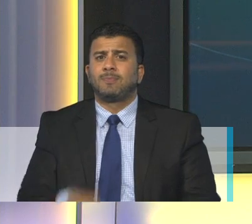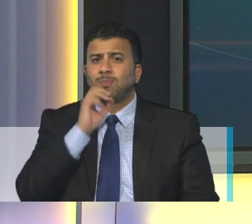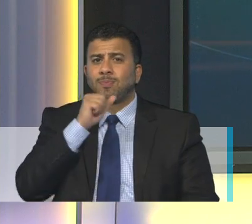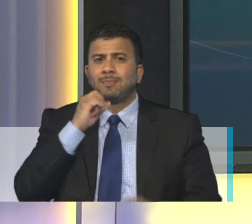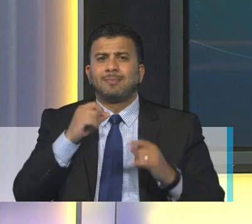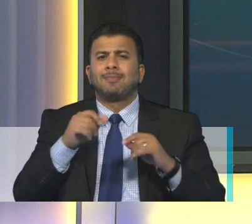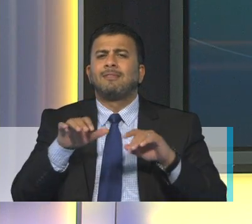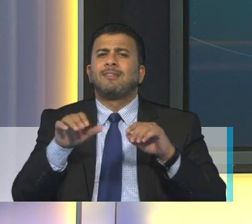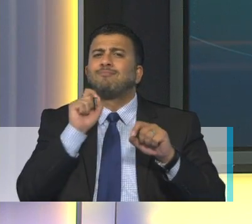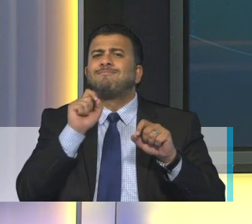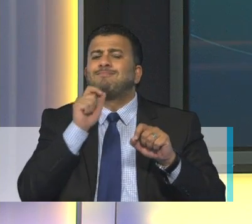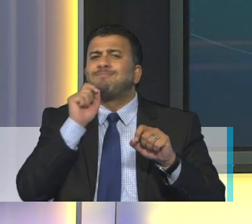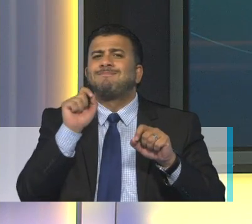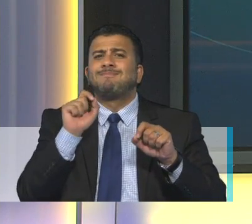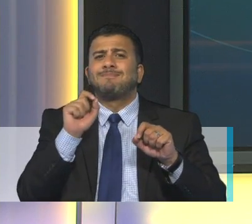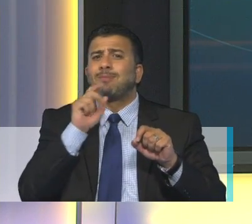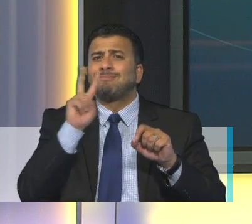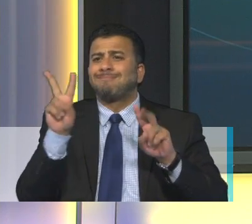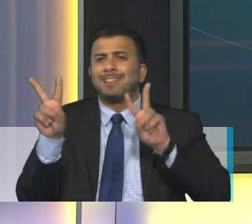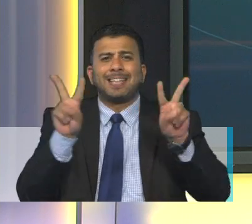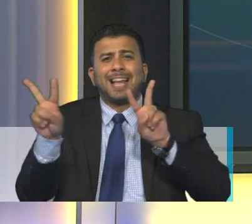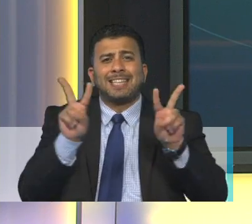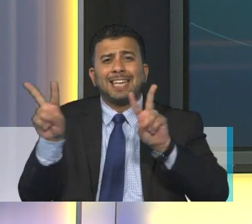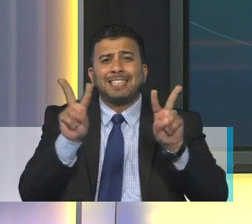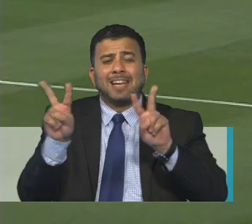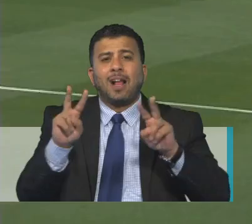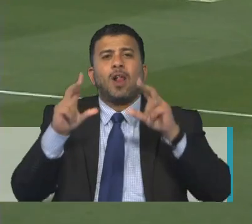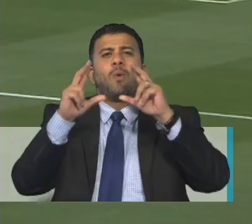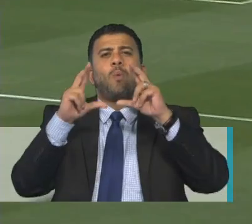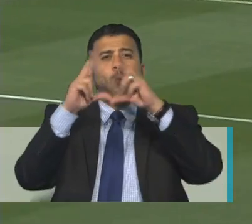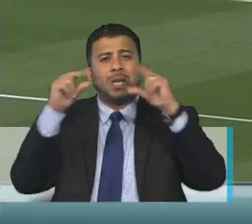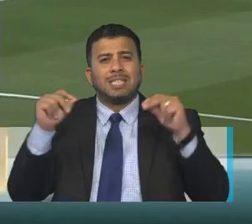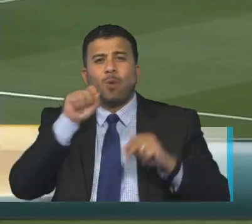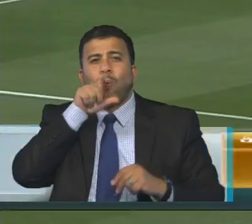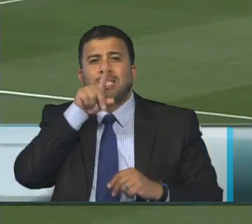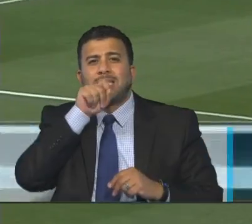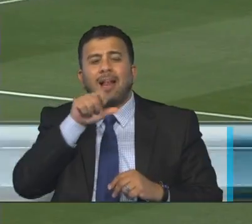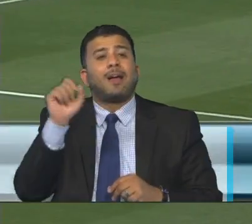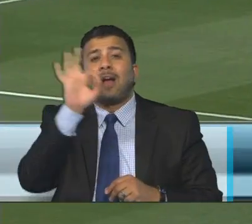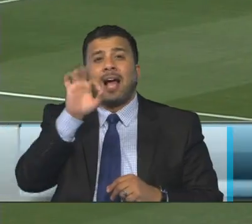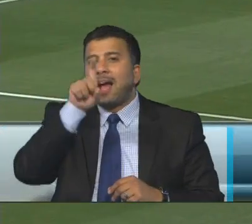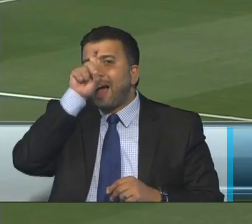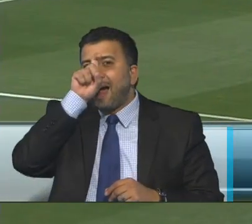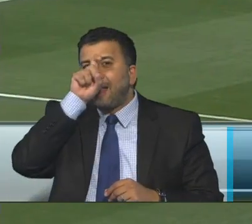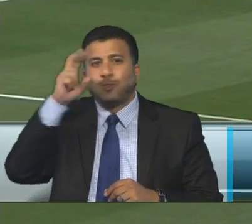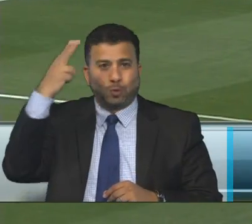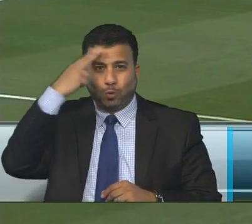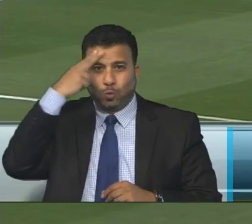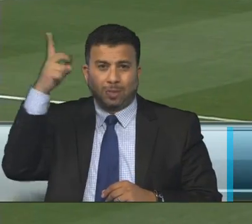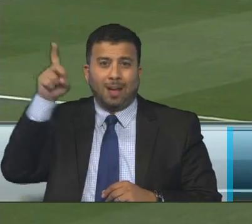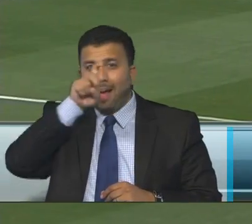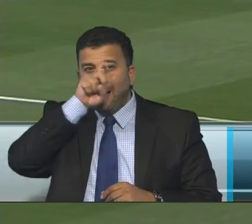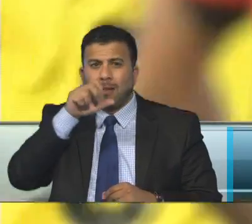خيم التعادل الإيجابي بهدفين لمثلهما على لقاء الوصل الإماراتي بضيفه الأهلي السعودي في ذهاب دور الثمانية